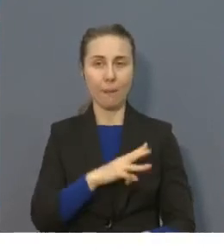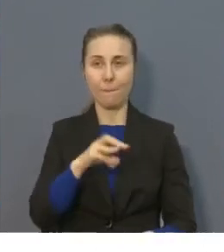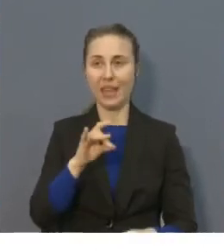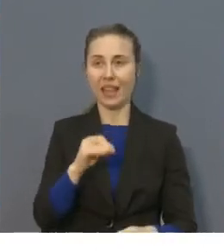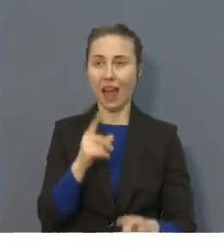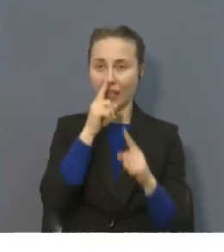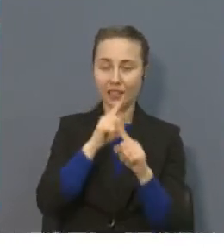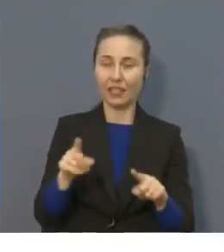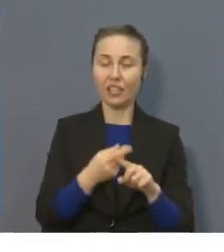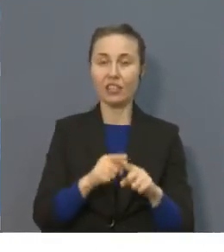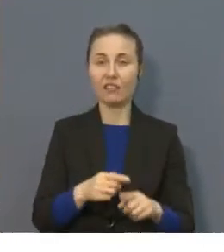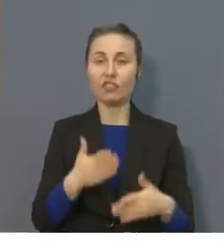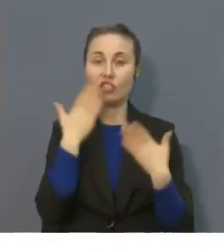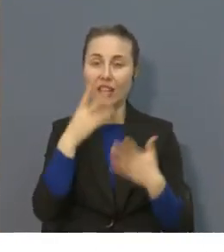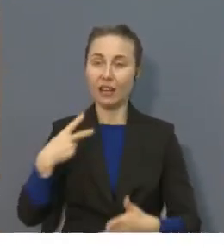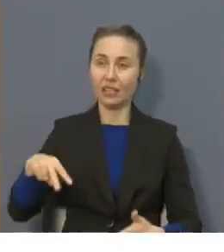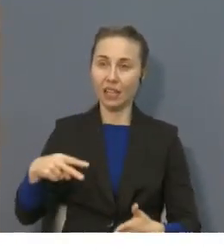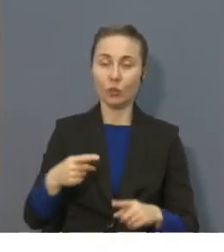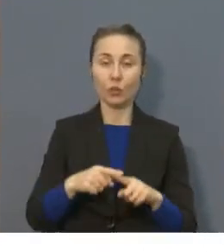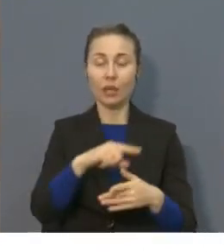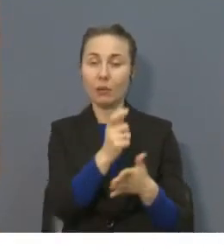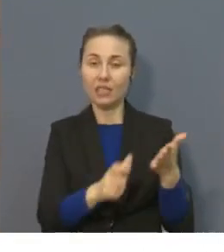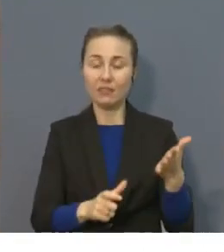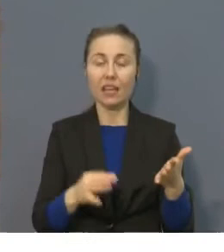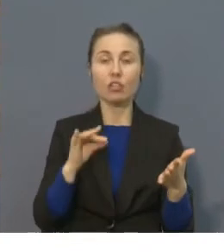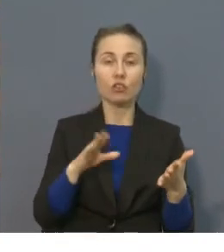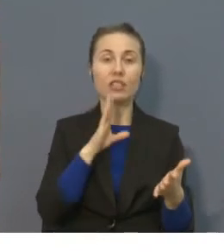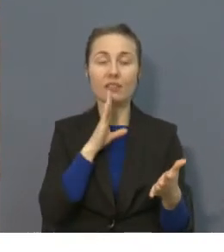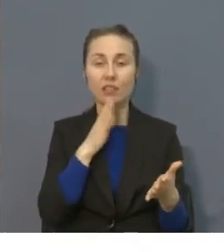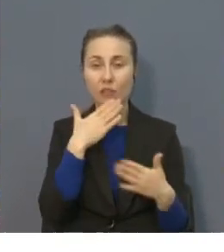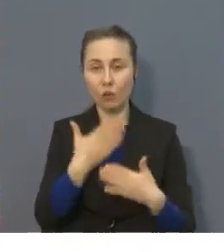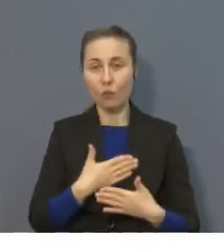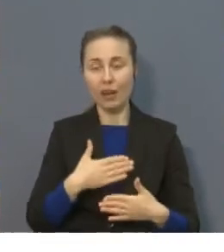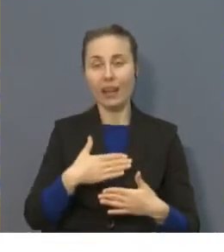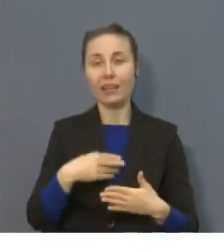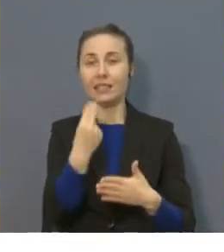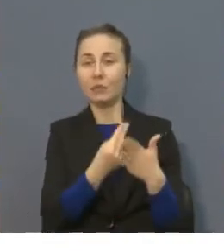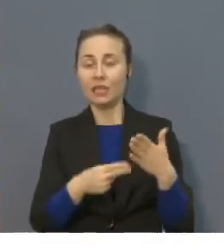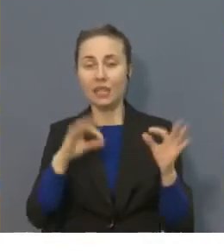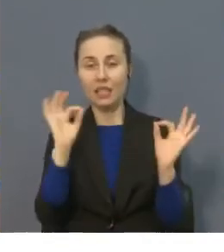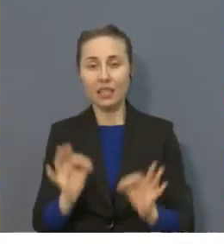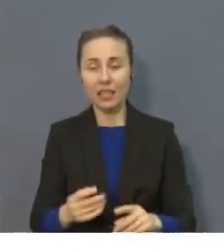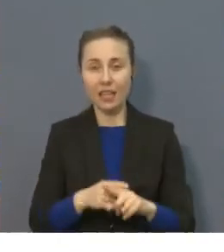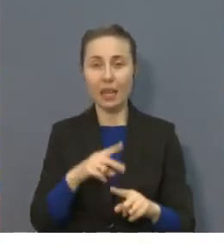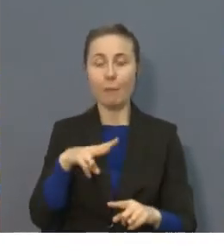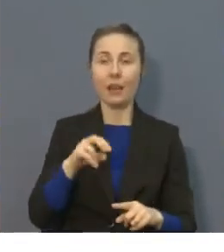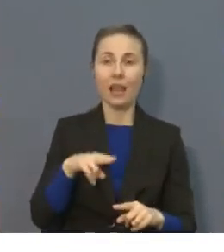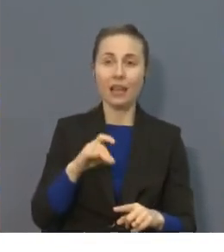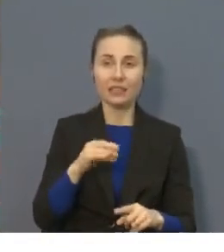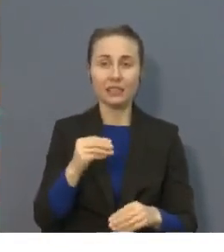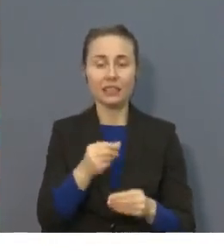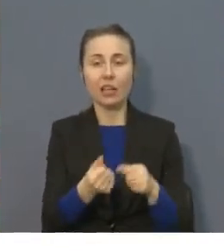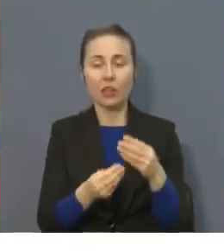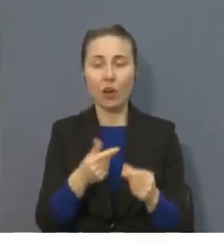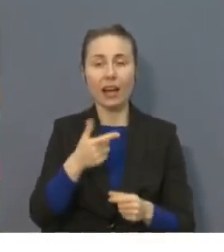жылы 28 қаңтар күні Павлодарда өткен Dream Fest халықаралық көркем сөз байқауы. Бұл сайыста да ізденімпаз қыз